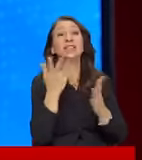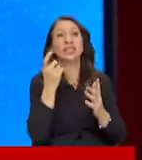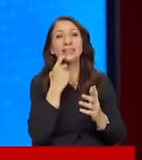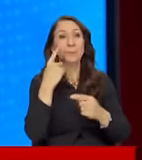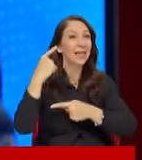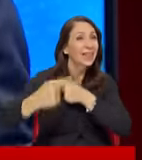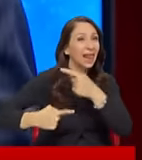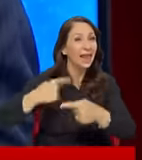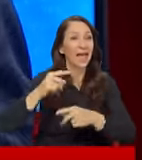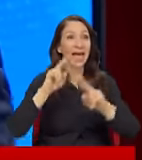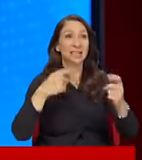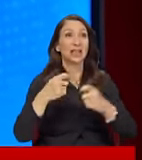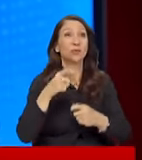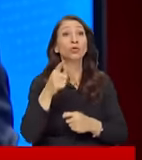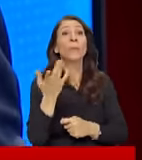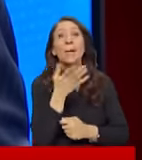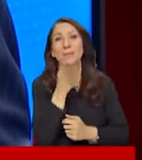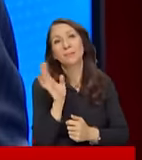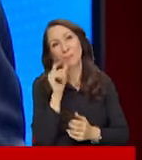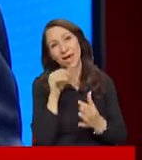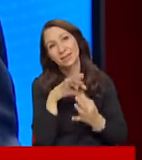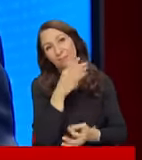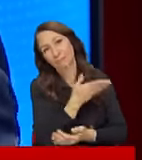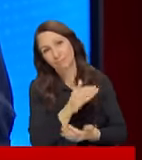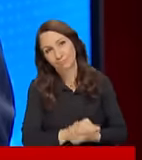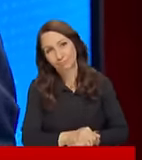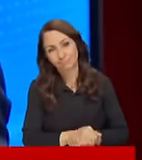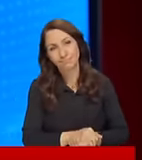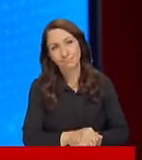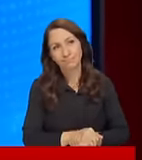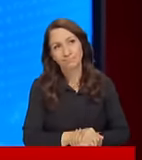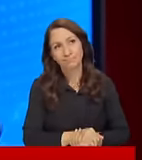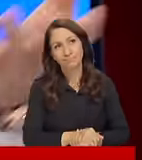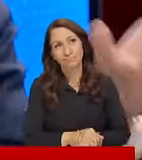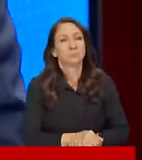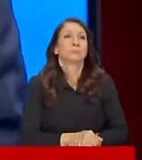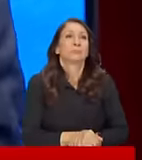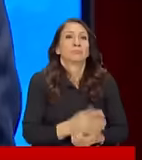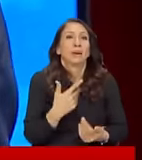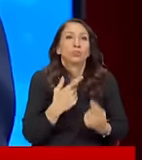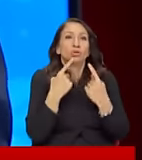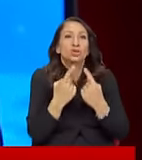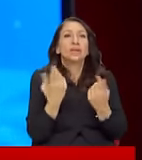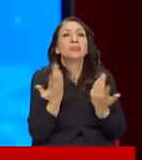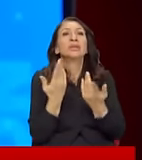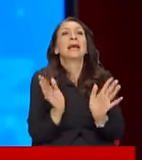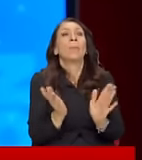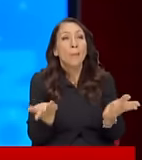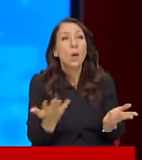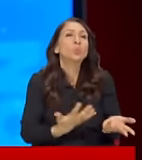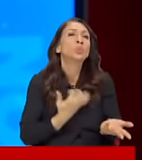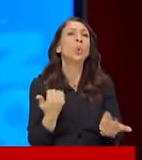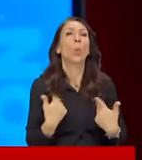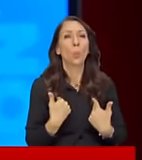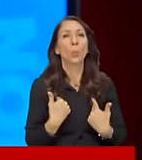bir gelenek, esnaflık, bunu bile bilmeyen bir aday. Hani ben bunu diyecek şeyde değilim artık ama